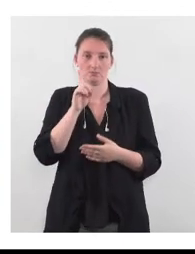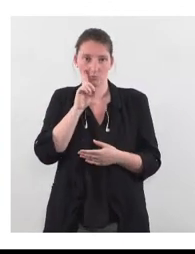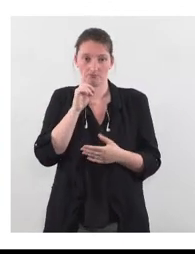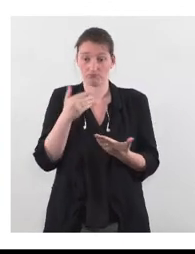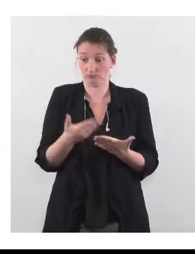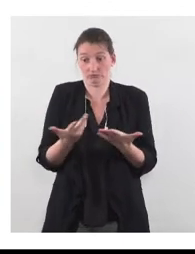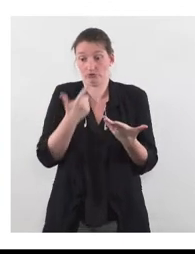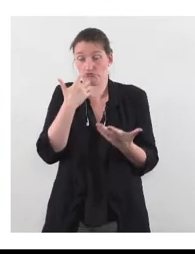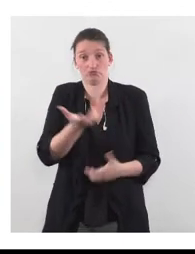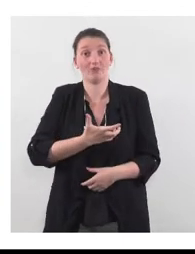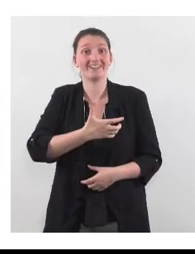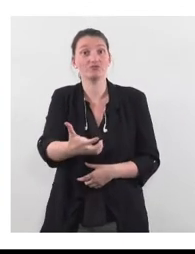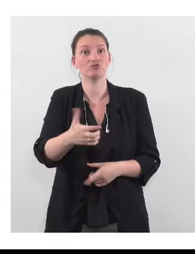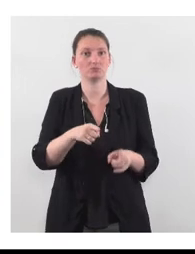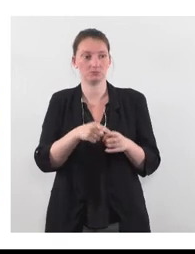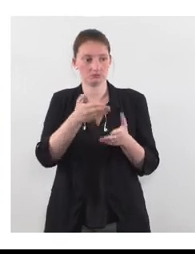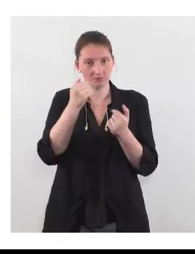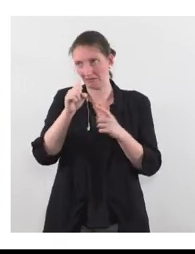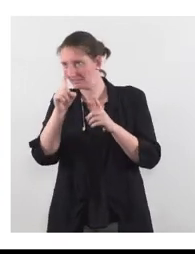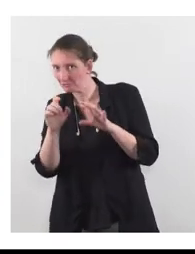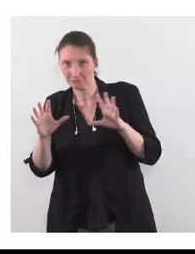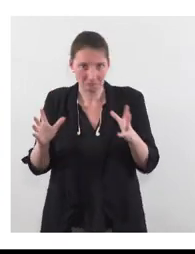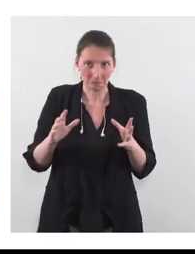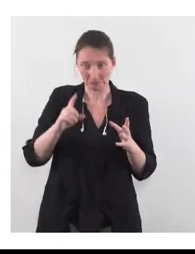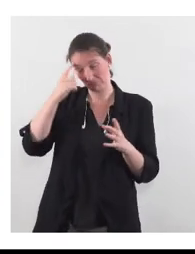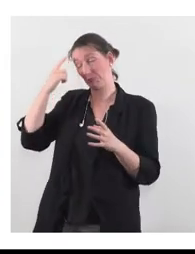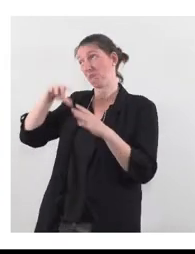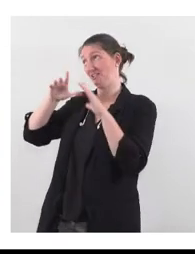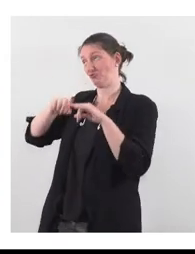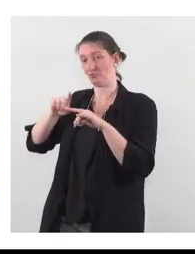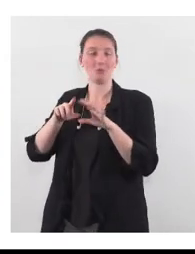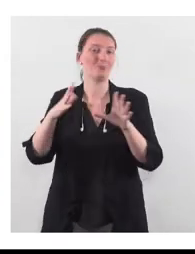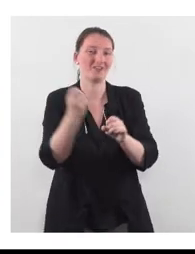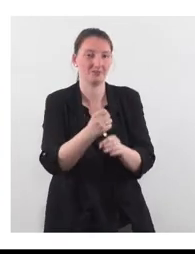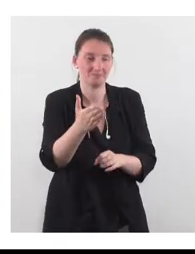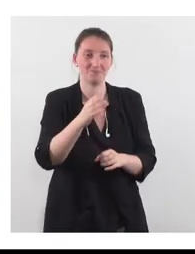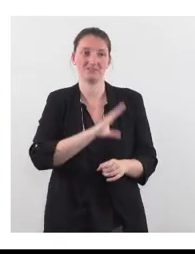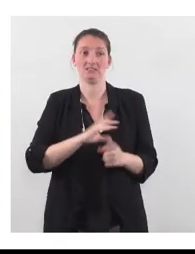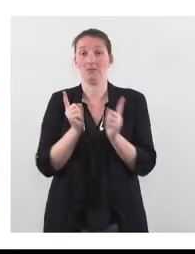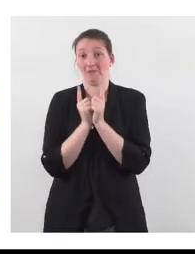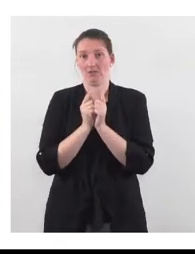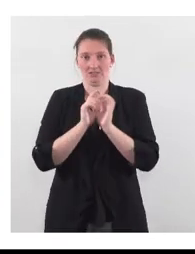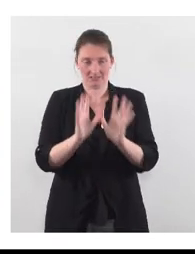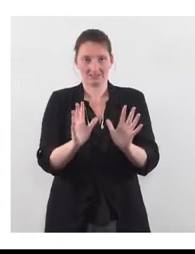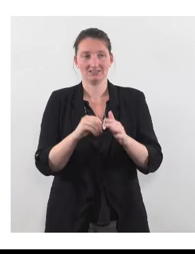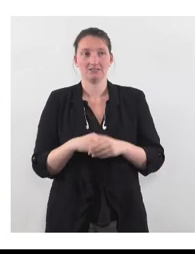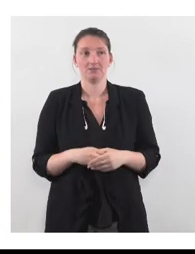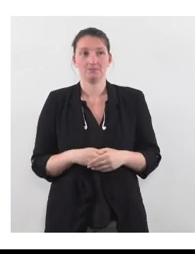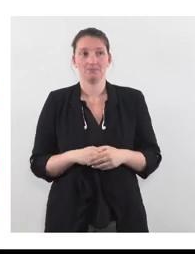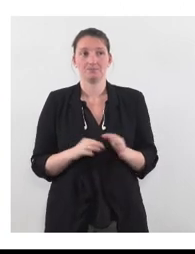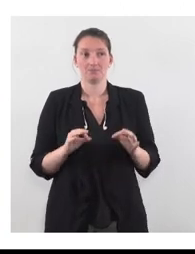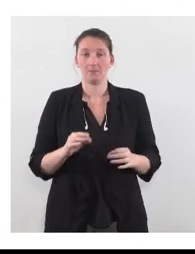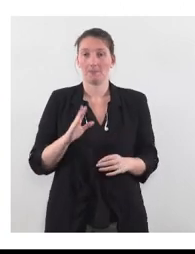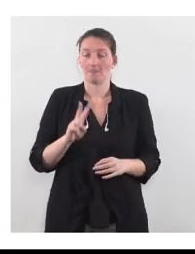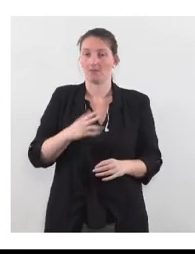Et c'est tellement riche qu'on ne sait pas quelles questions aborder parmi toutes celles que... Mais effectivement, en essayant de faire court aussi, j'ai